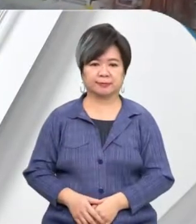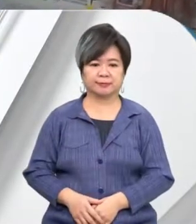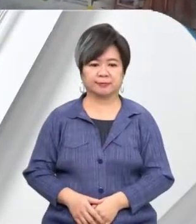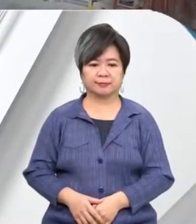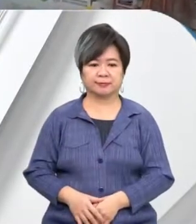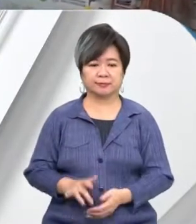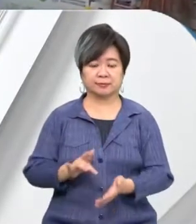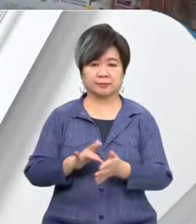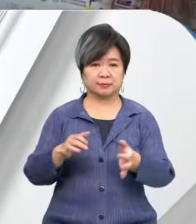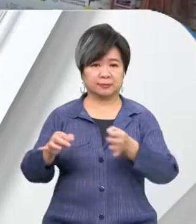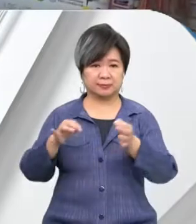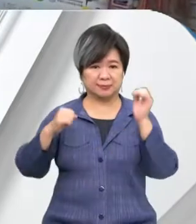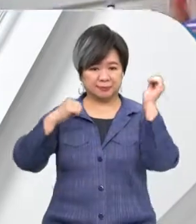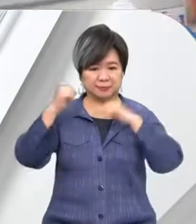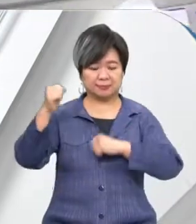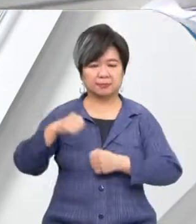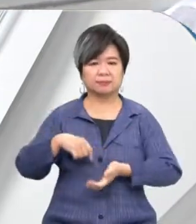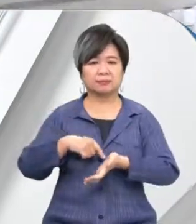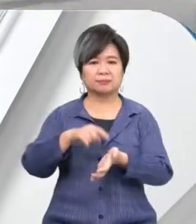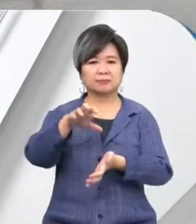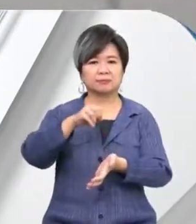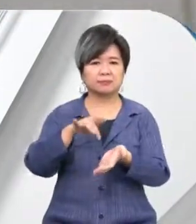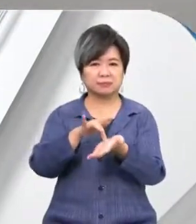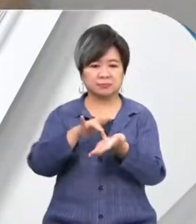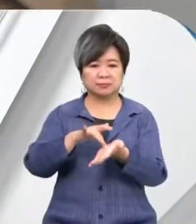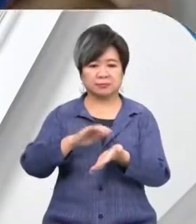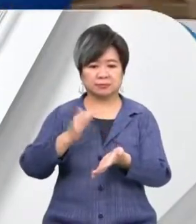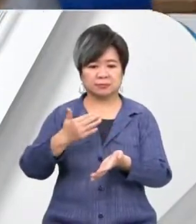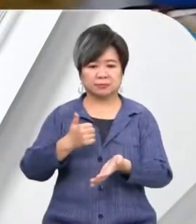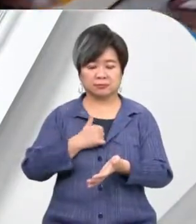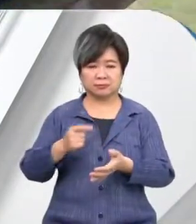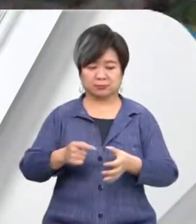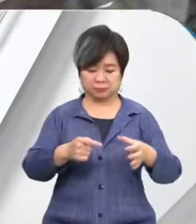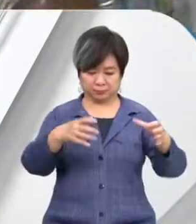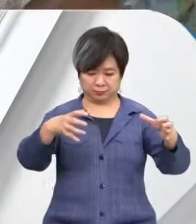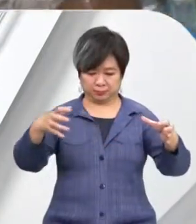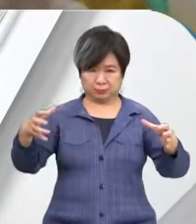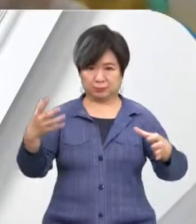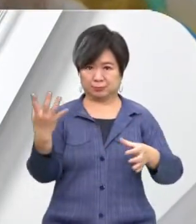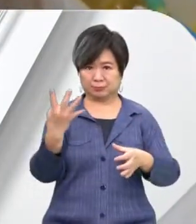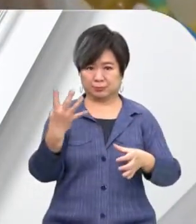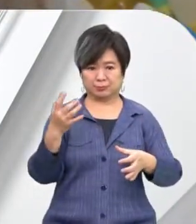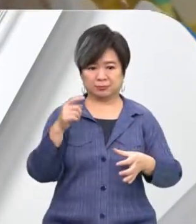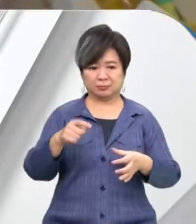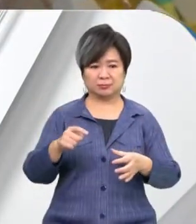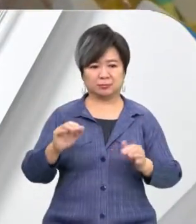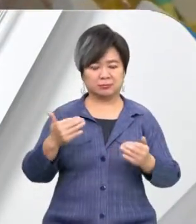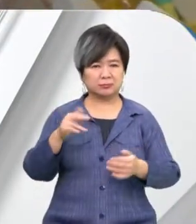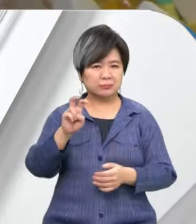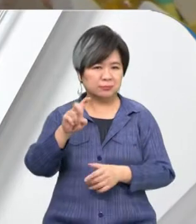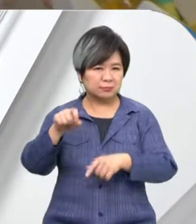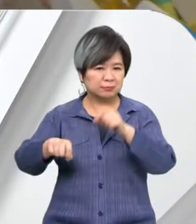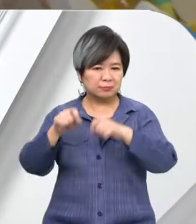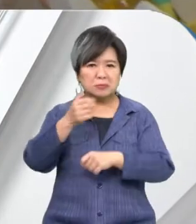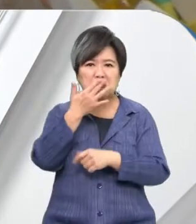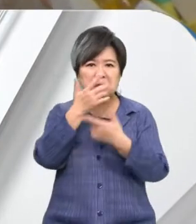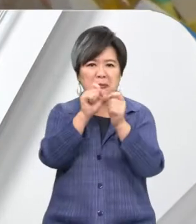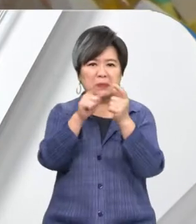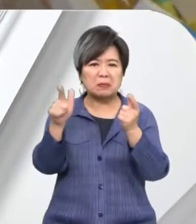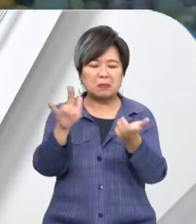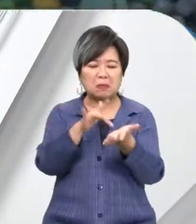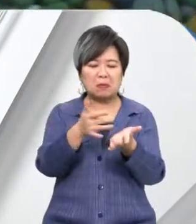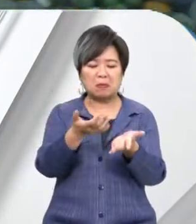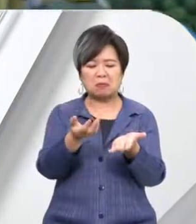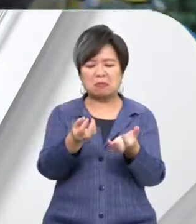一房打造出现良药的民族，无药房的纯黑沙袋等尸体汤，全圈意识攻击，马克思主义的药